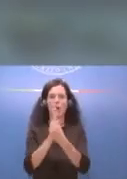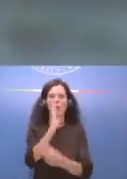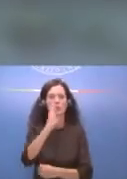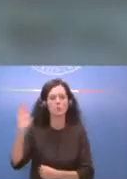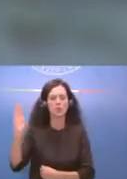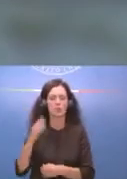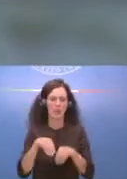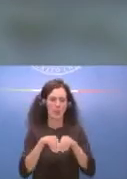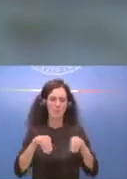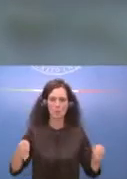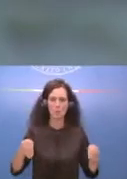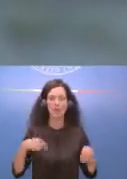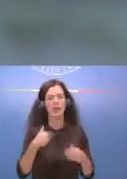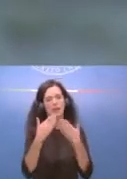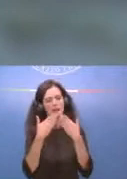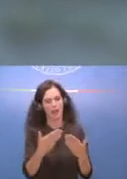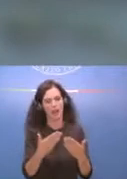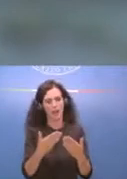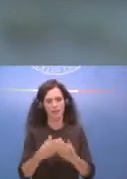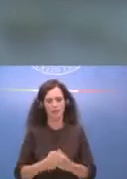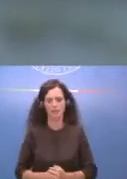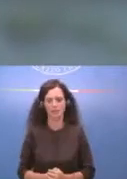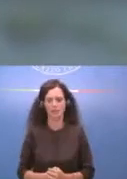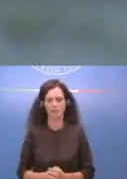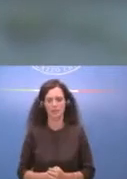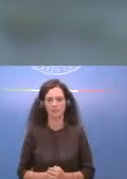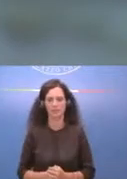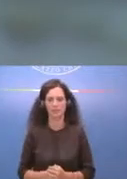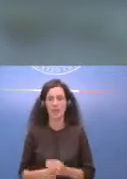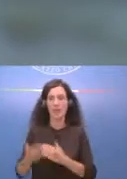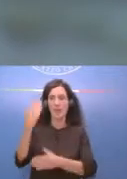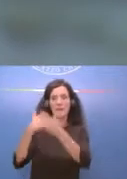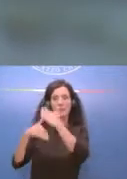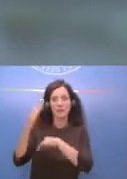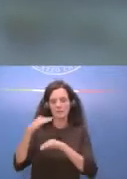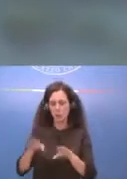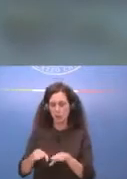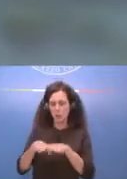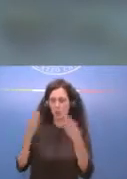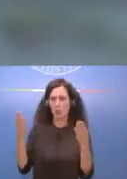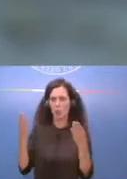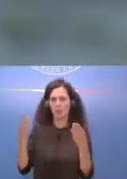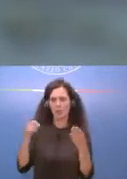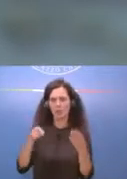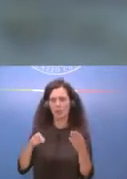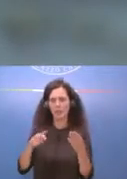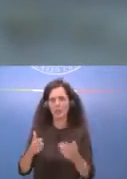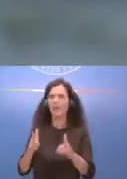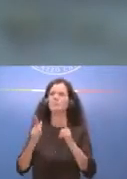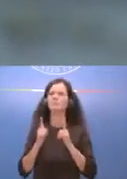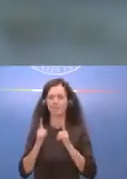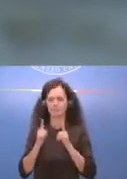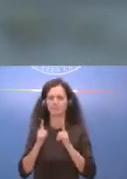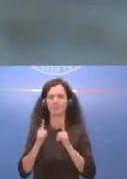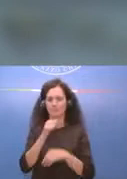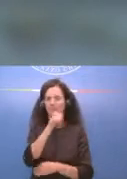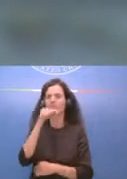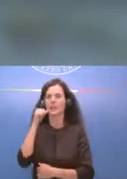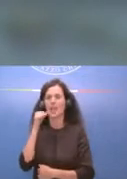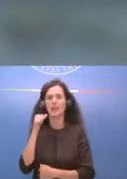musei perché la riscoperta del passato è condizione necessaria per la creazione del